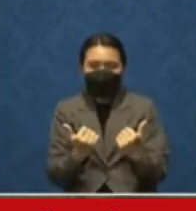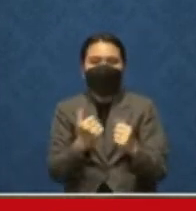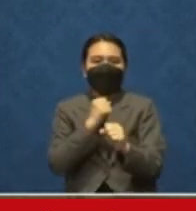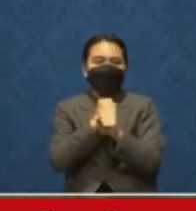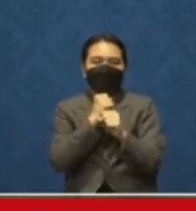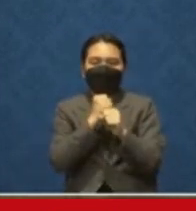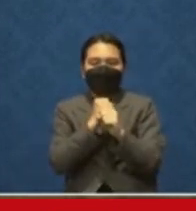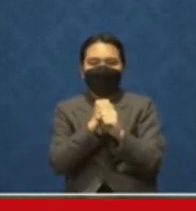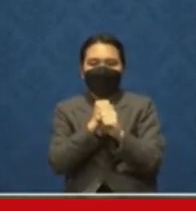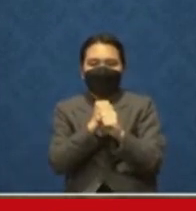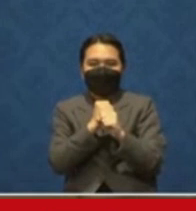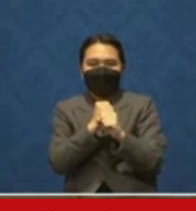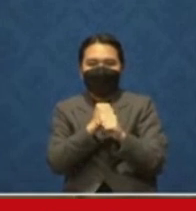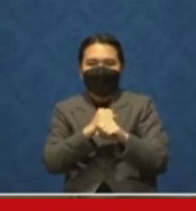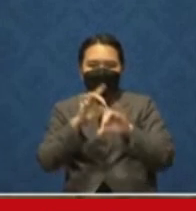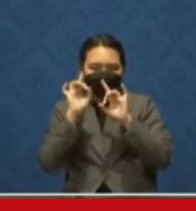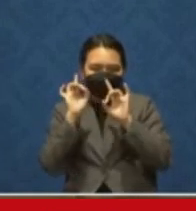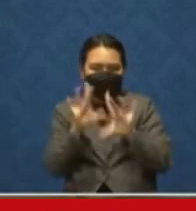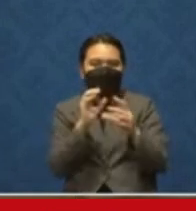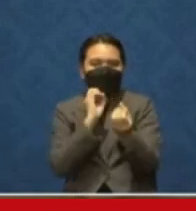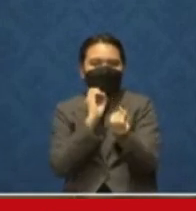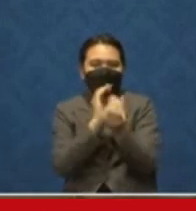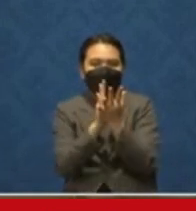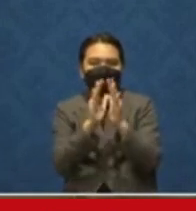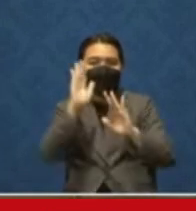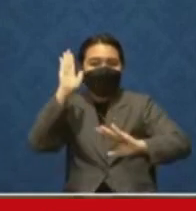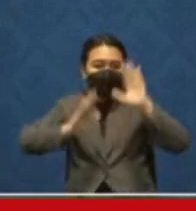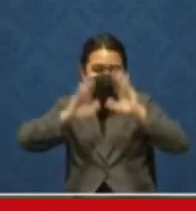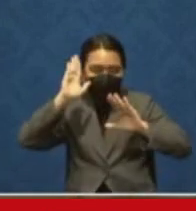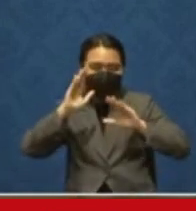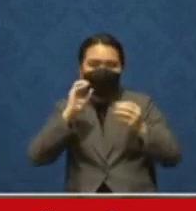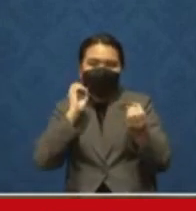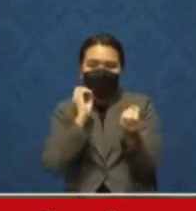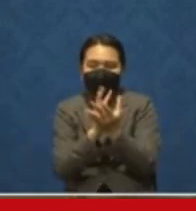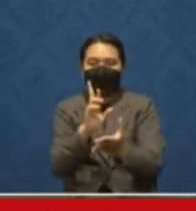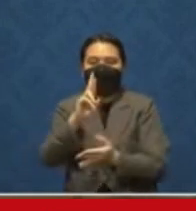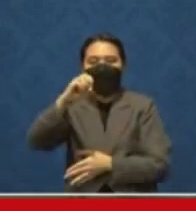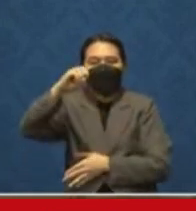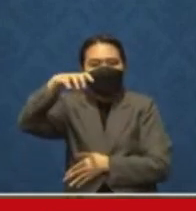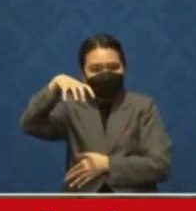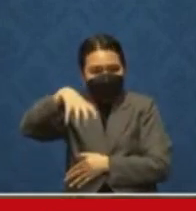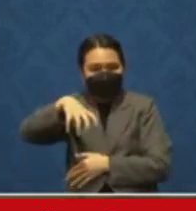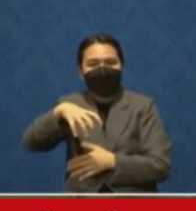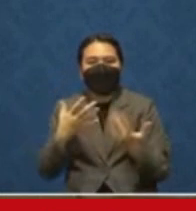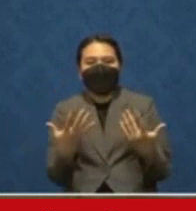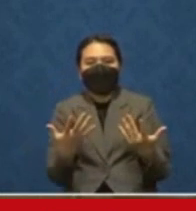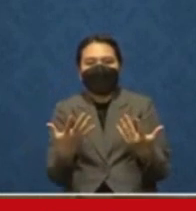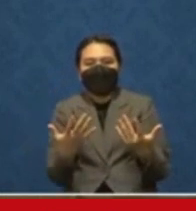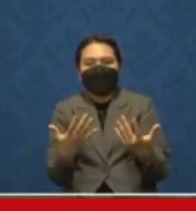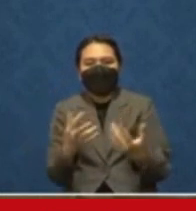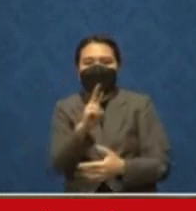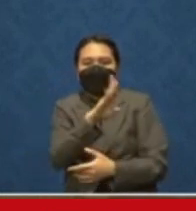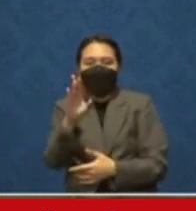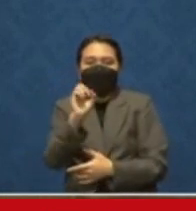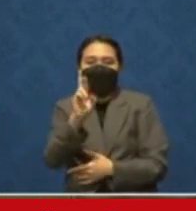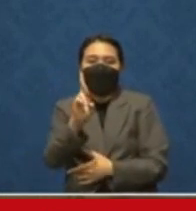กับเนื้อกับตัวสร้างระบบที่ดีให้กับประเทศก็จะไม่ค่ะวันนี้ยังเดินหน้าทำอะไรที่